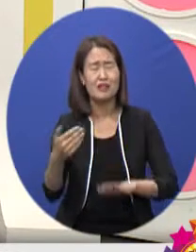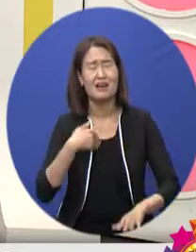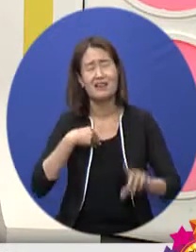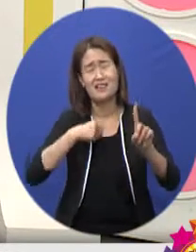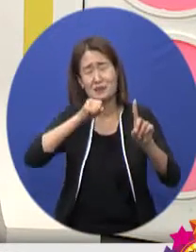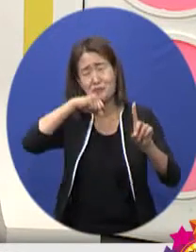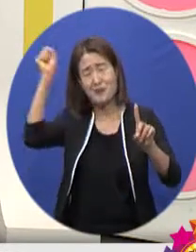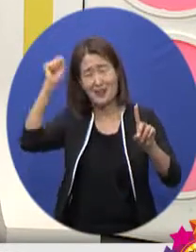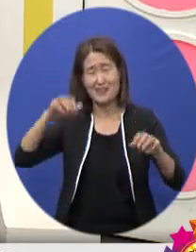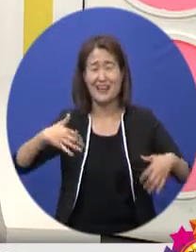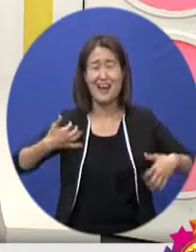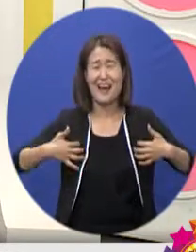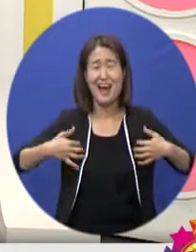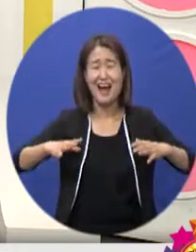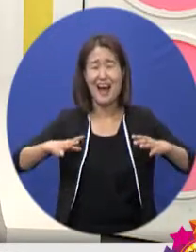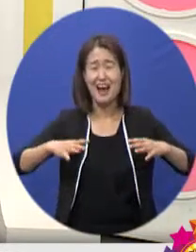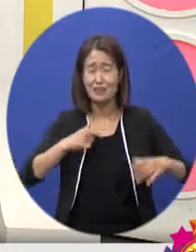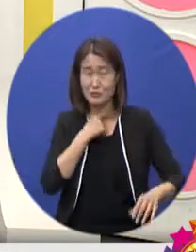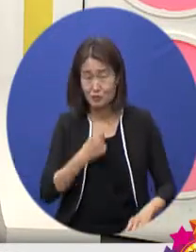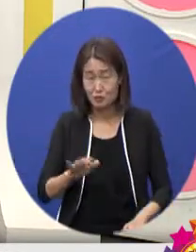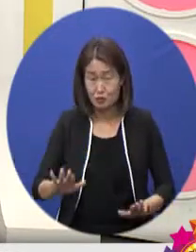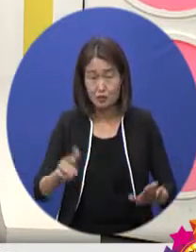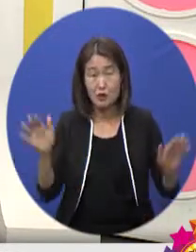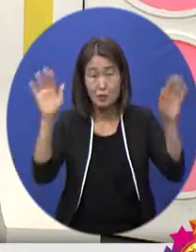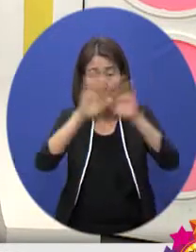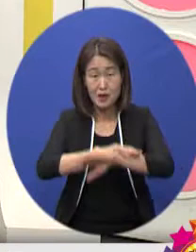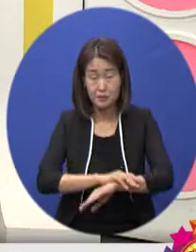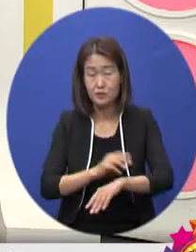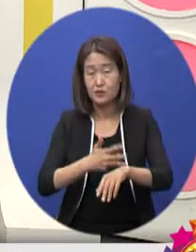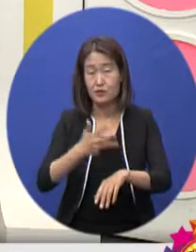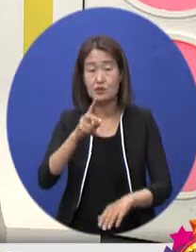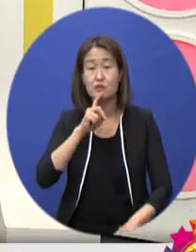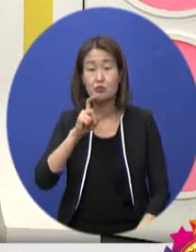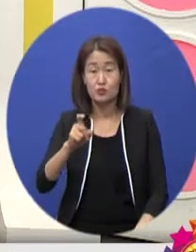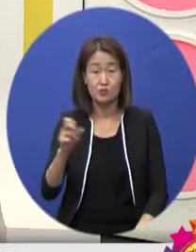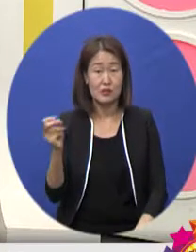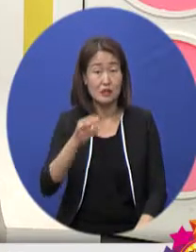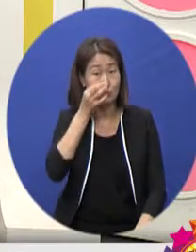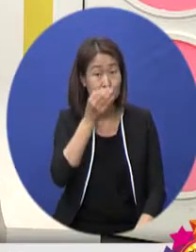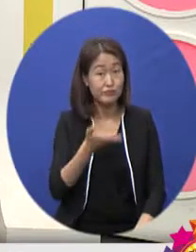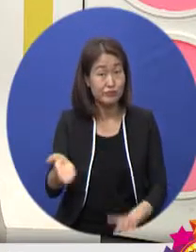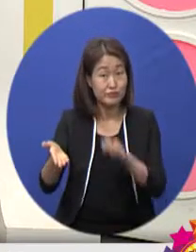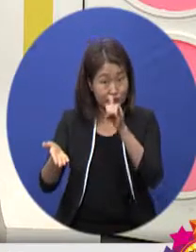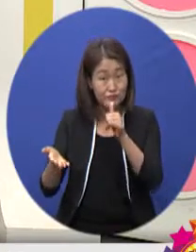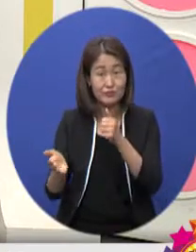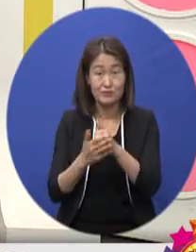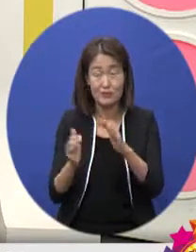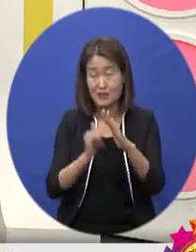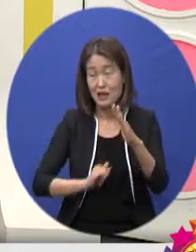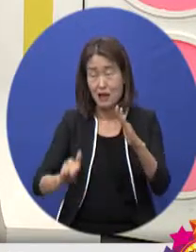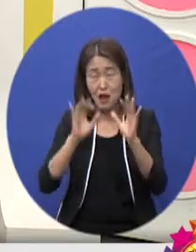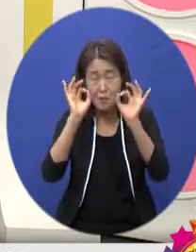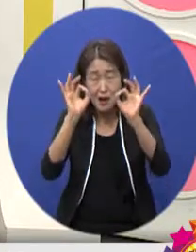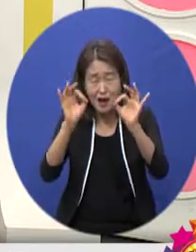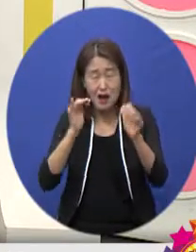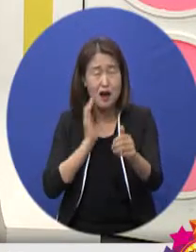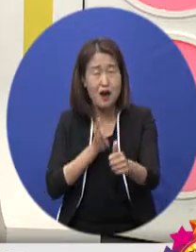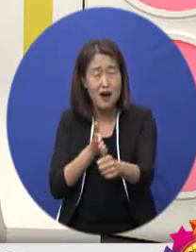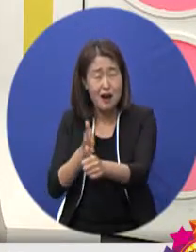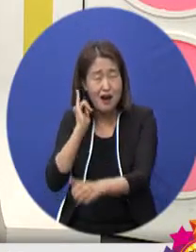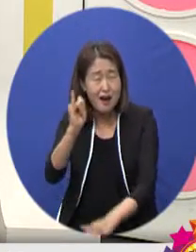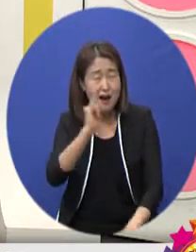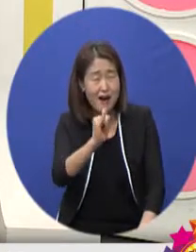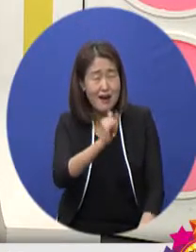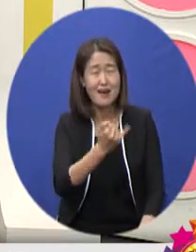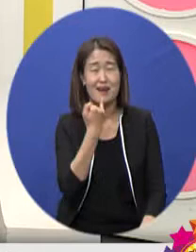와. 오늘 또 8시 10분에 재방송이 네, 네. 나가니까 네, 가족분들 네. 타보라고 또 전화하세요. 네, 네.